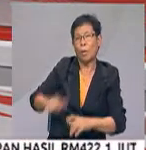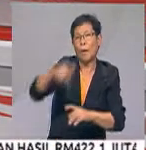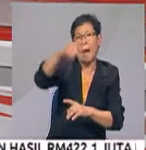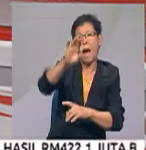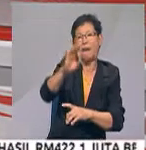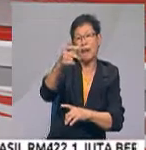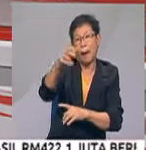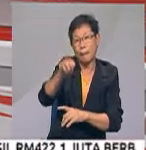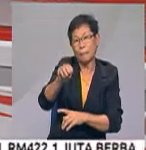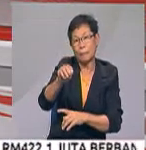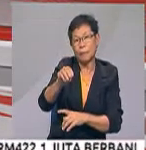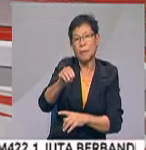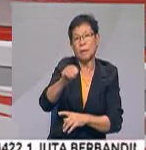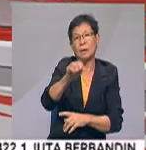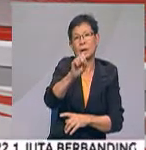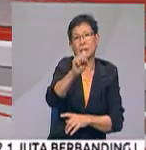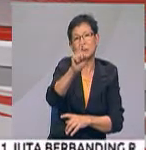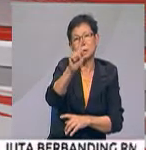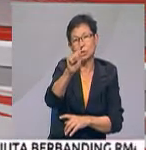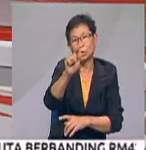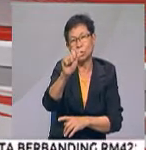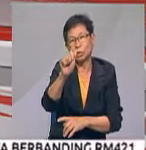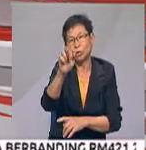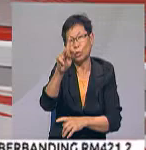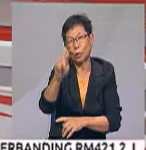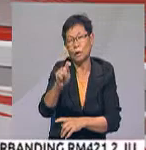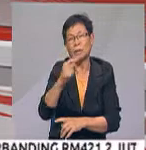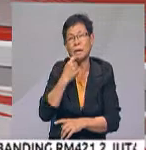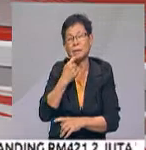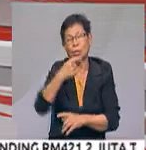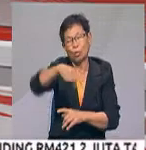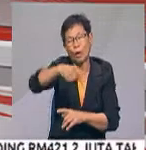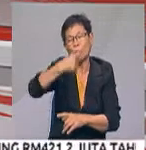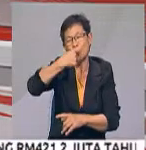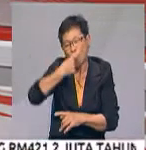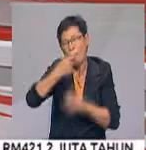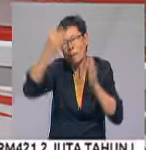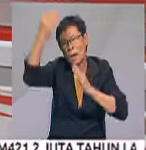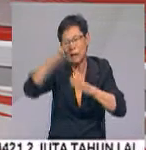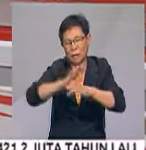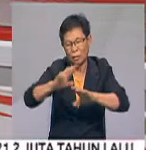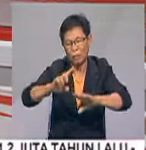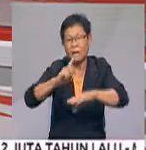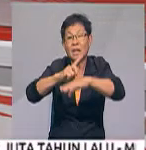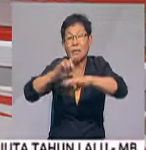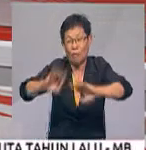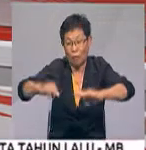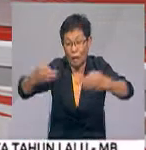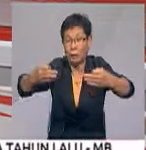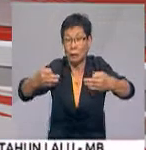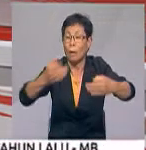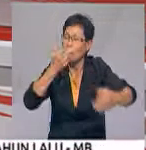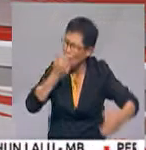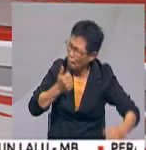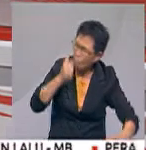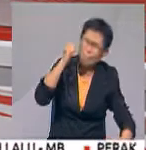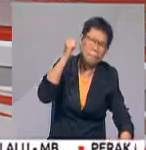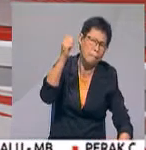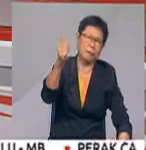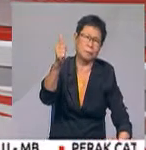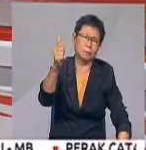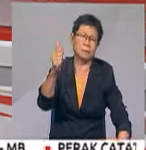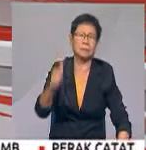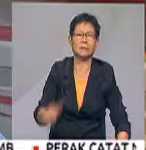sepak Malaysia FM Stuart ramalinga menyifatkan kualiti pengadil tempatan di final tempoh hari adalah yang ter